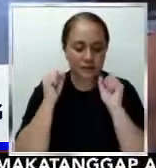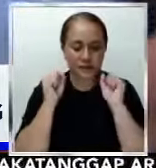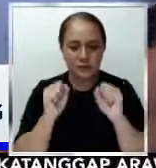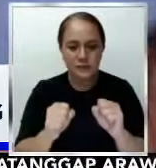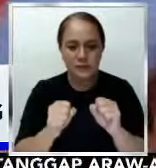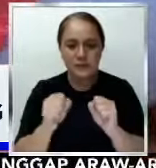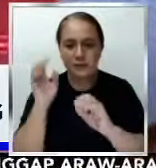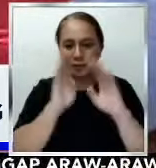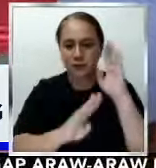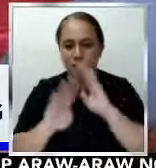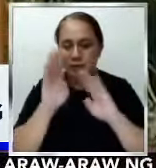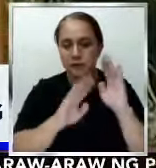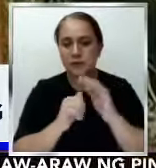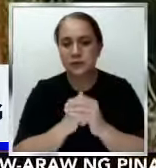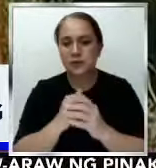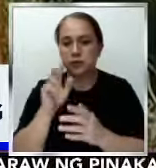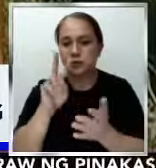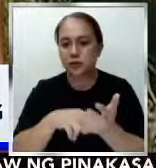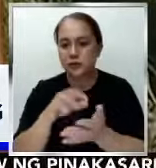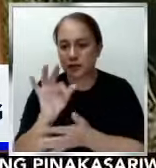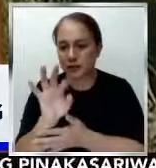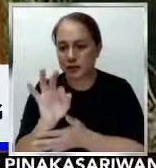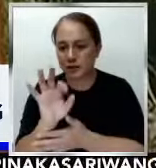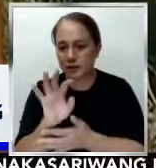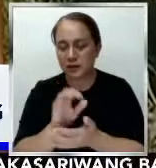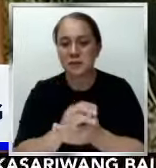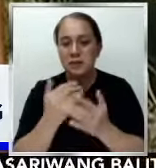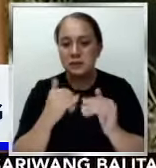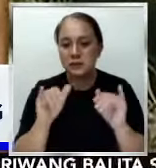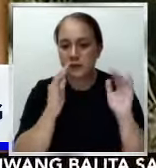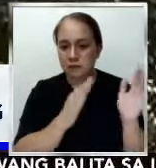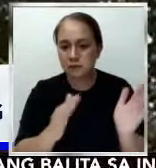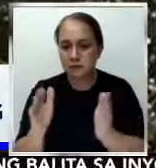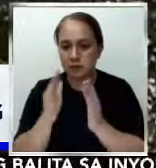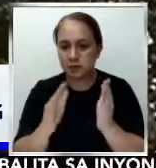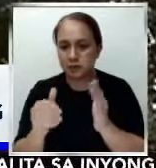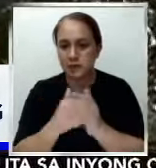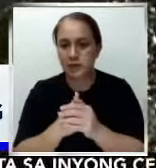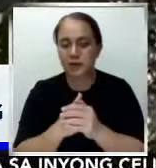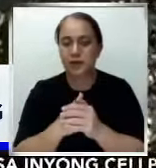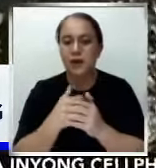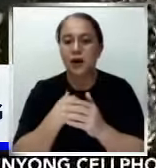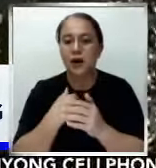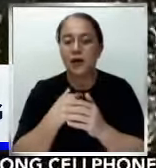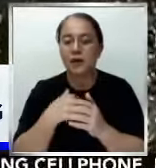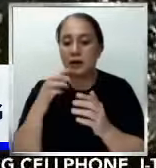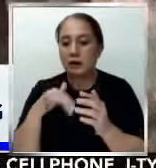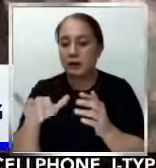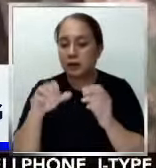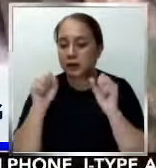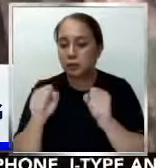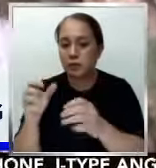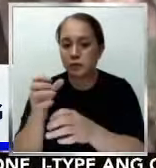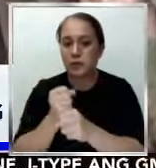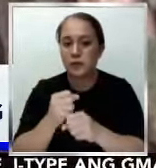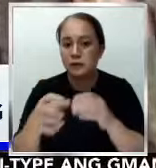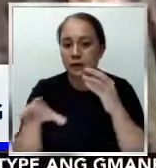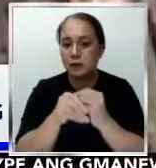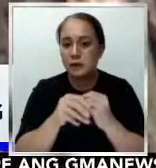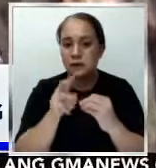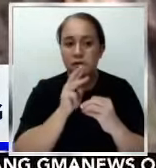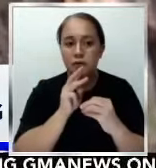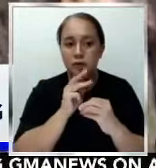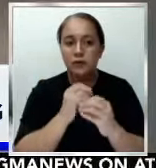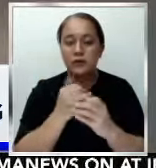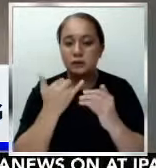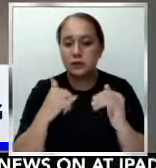tubig noong 2019. Pero hinahanda na rin daw nila ang mga deep well na pwedeng kunan ng dagdag na supply. Deep well din ang